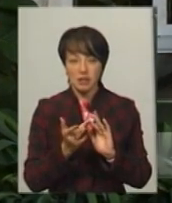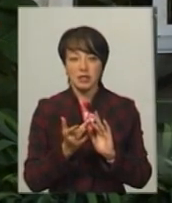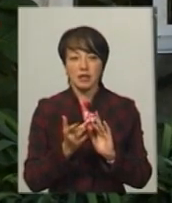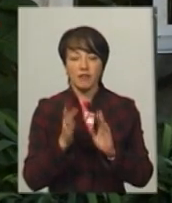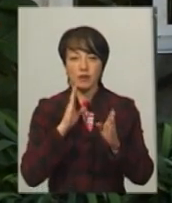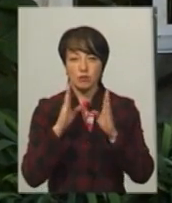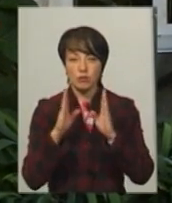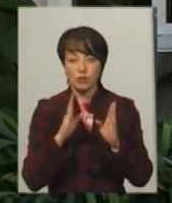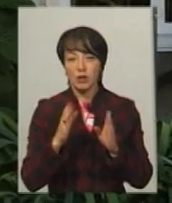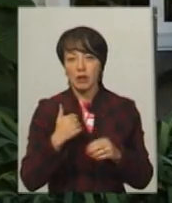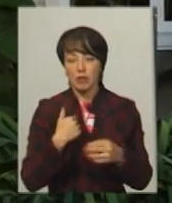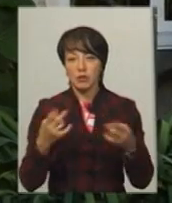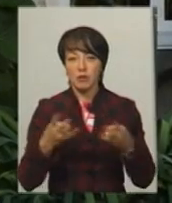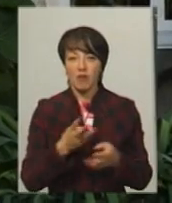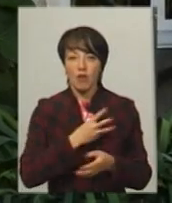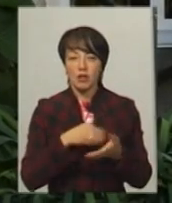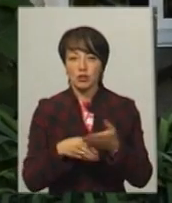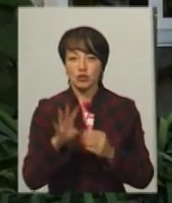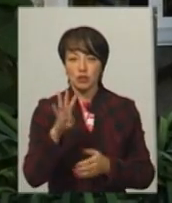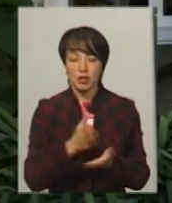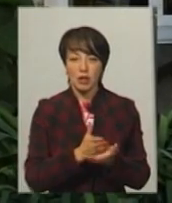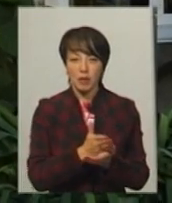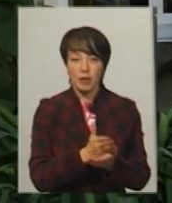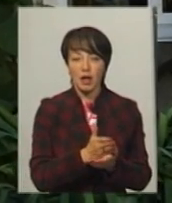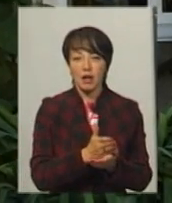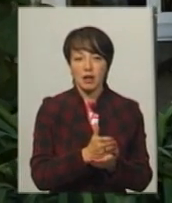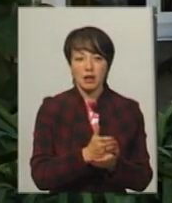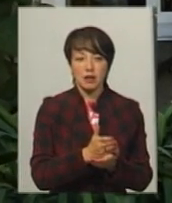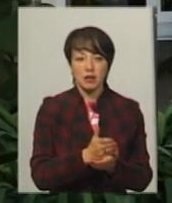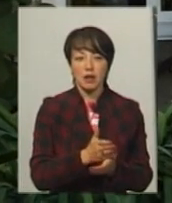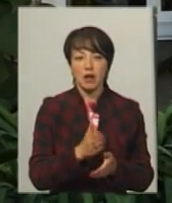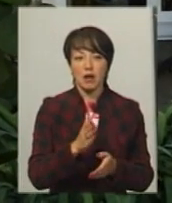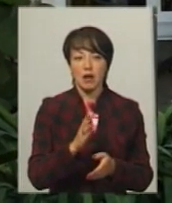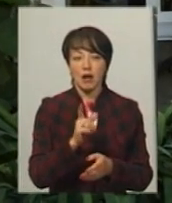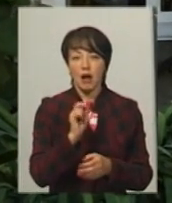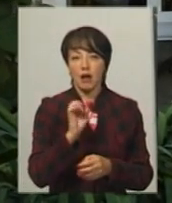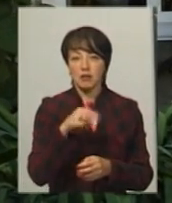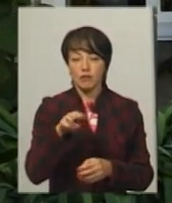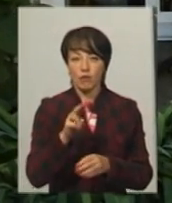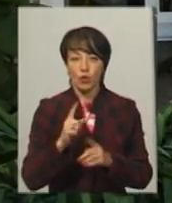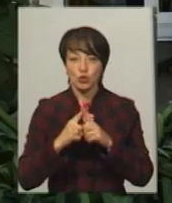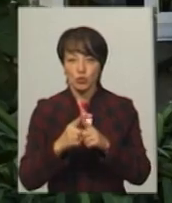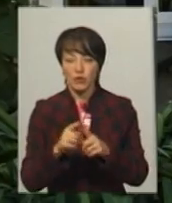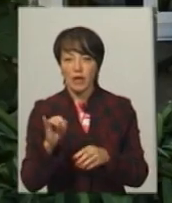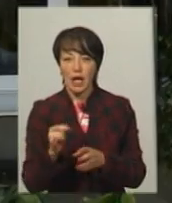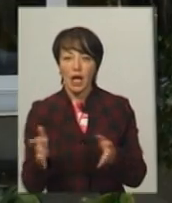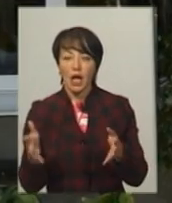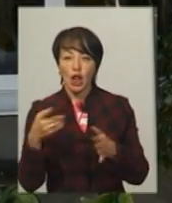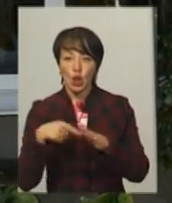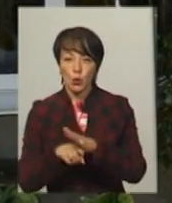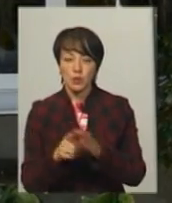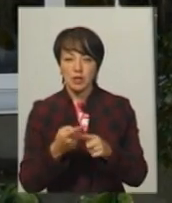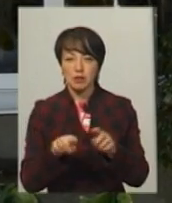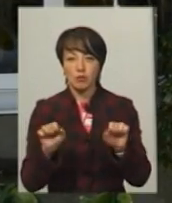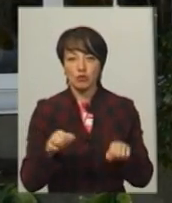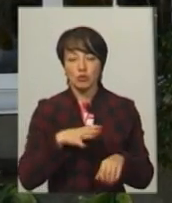Ось нам потрібні волонтери за 4 напрямками: це інфоцентр, хардворк, зірковий супровід та інклюзія. Це можуть